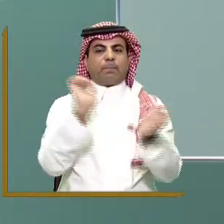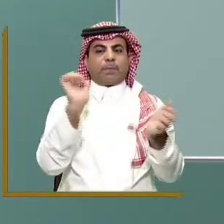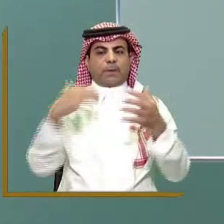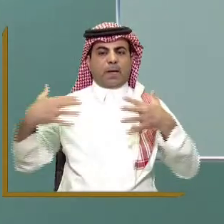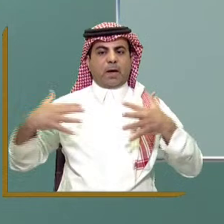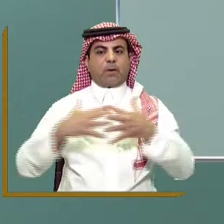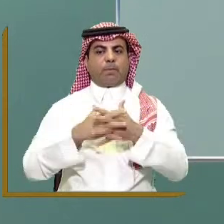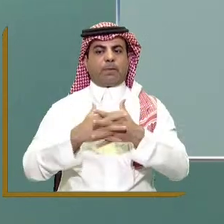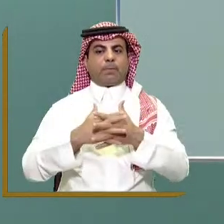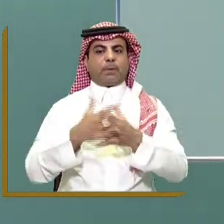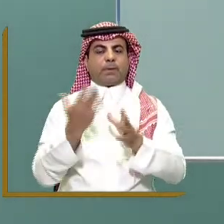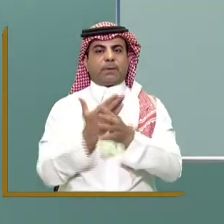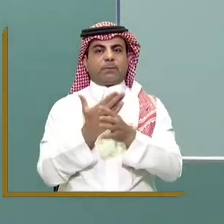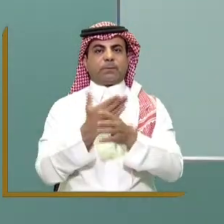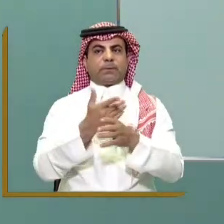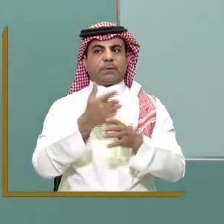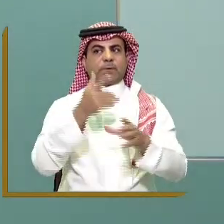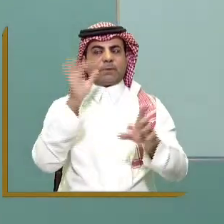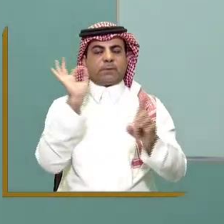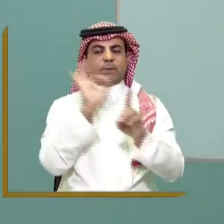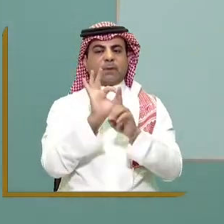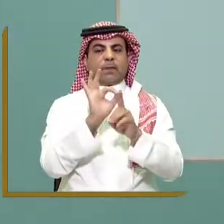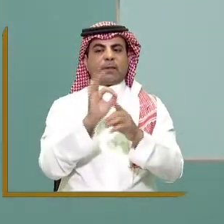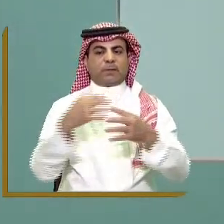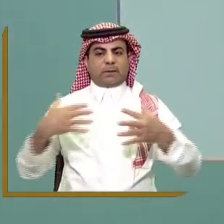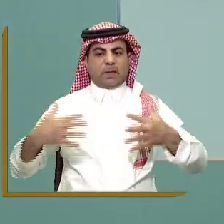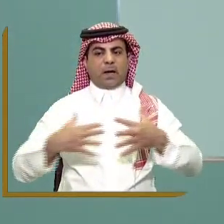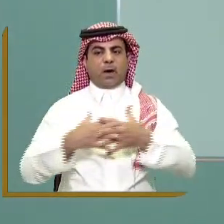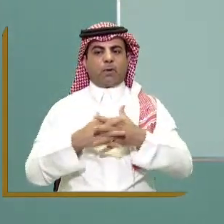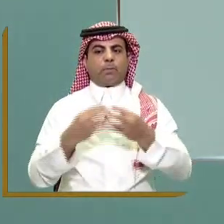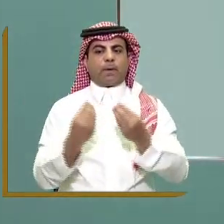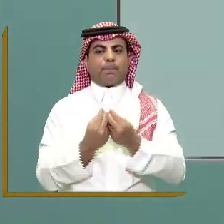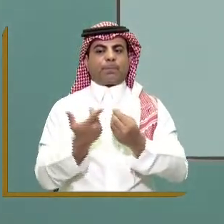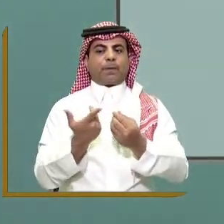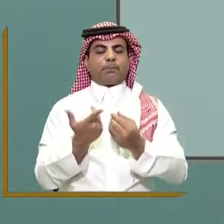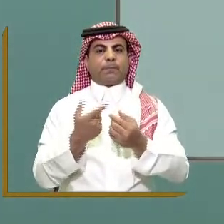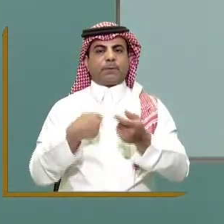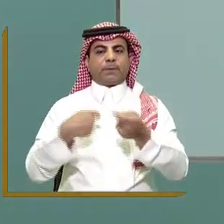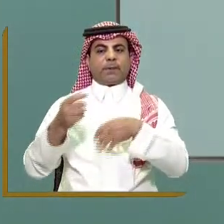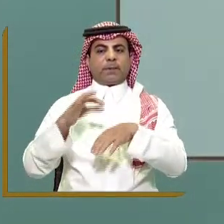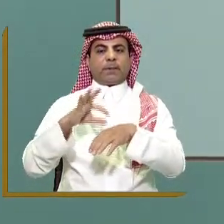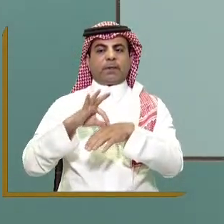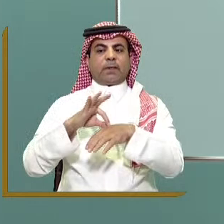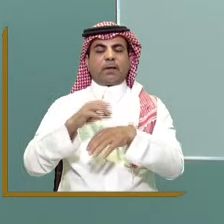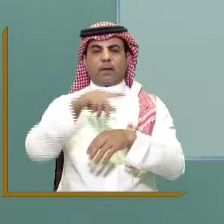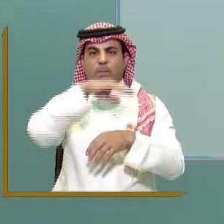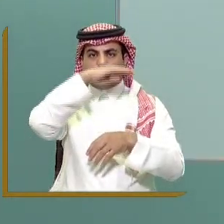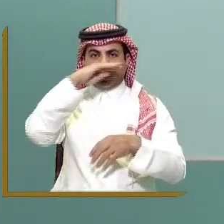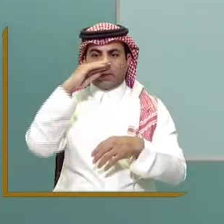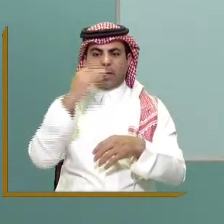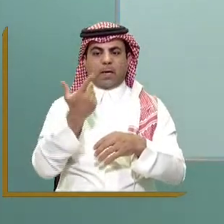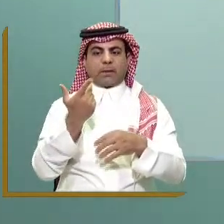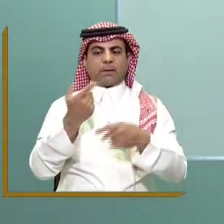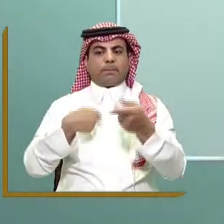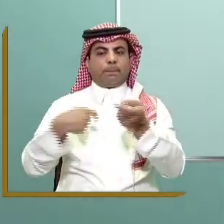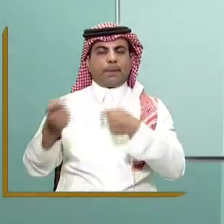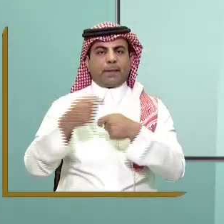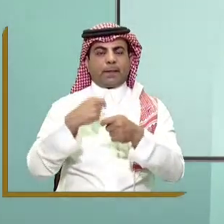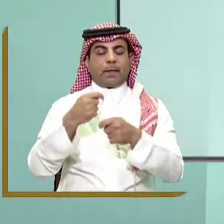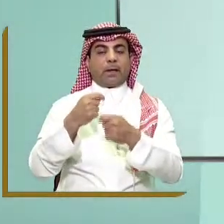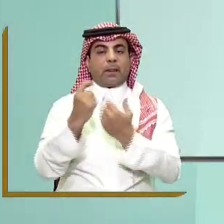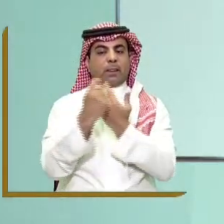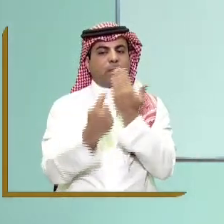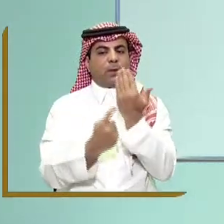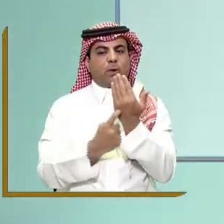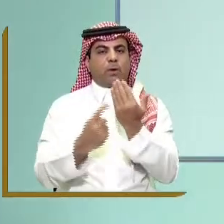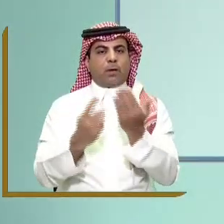واتفاق للتعاون في مكافحة الجريمة ومذكرة تفاهم حول التعاون في مجال مكافحة الاتجار غير المشروع